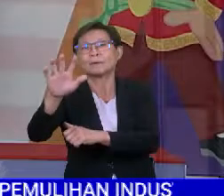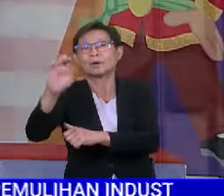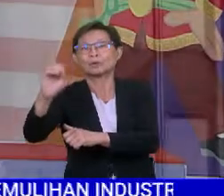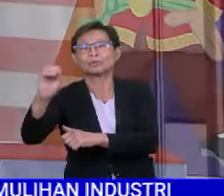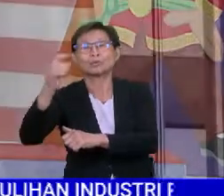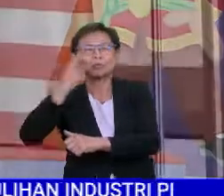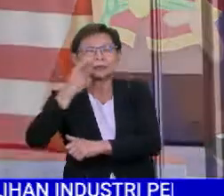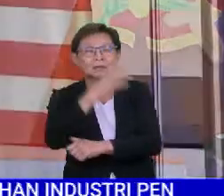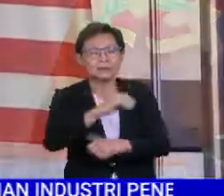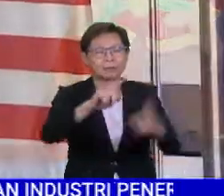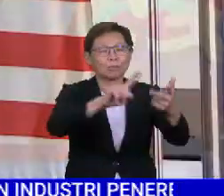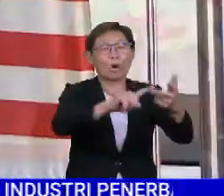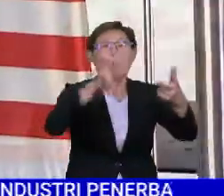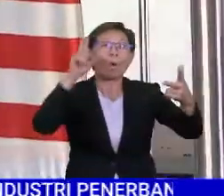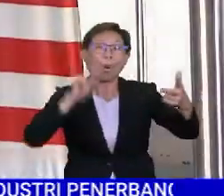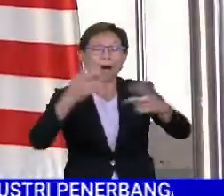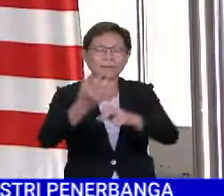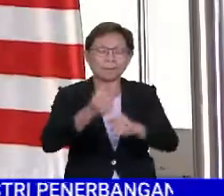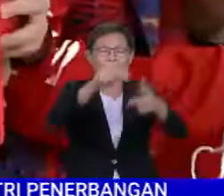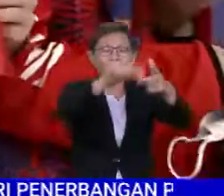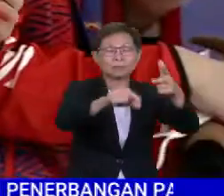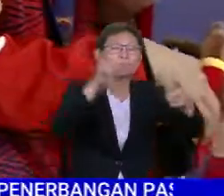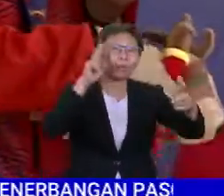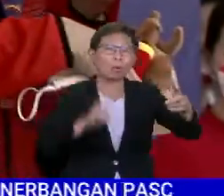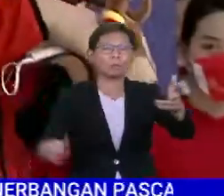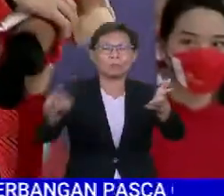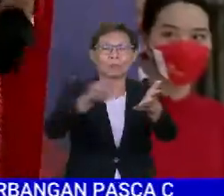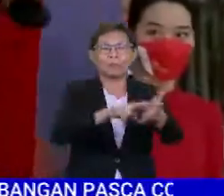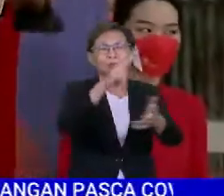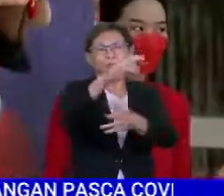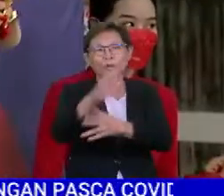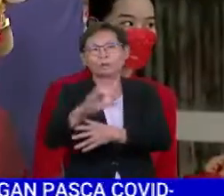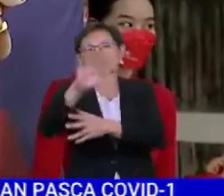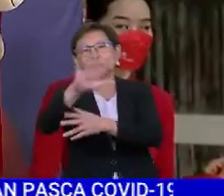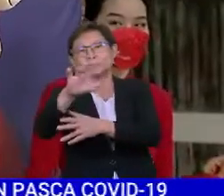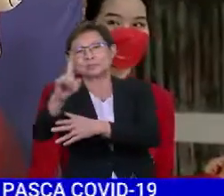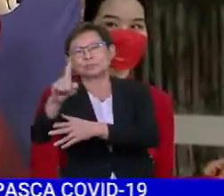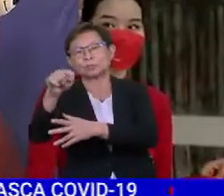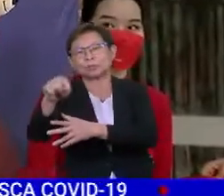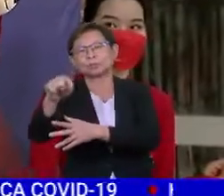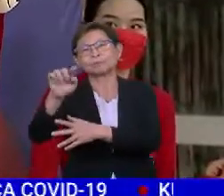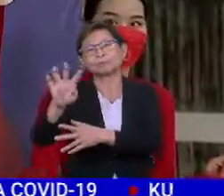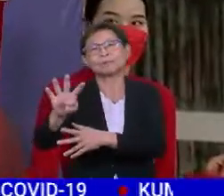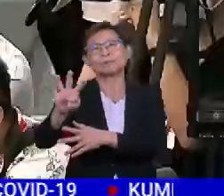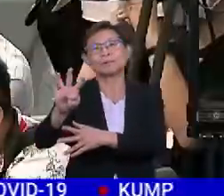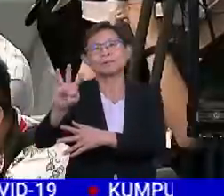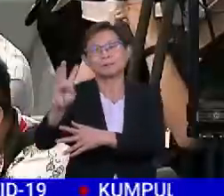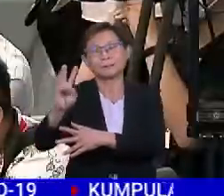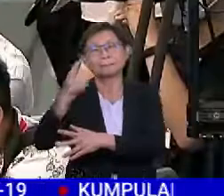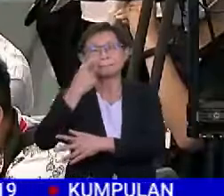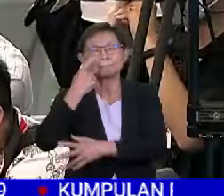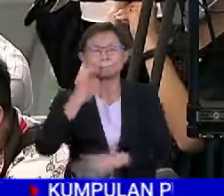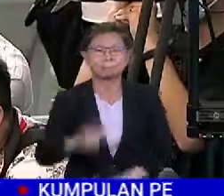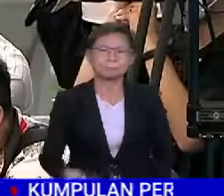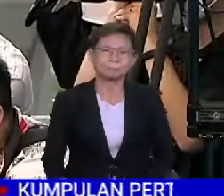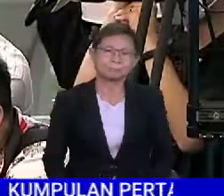322.50 mata, manakala Vietnam meraih pingat gangsa dengan catatan 251.46 mata.